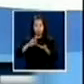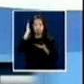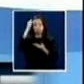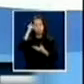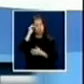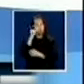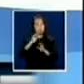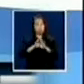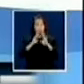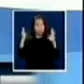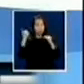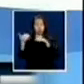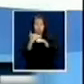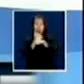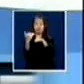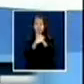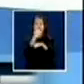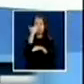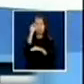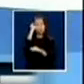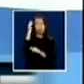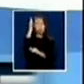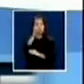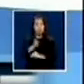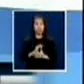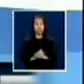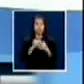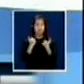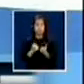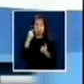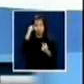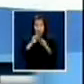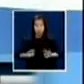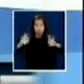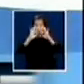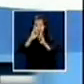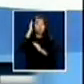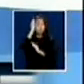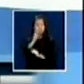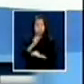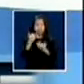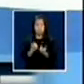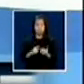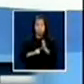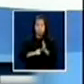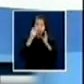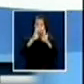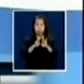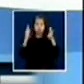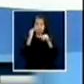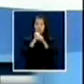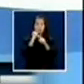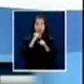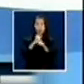และในการเปิดทำการต่างๆในวันพรุ่งนี้นะครับโดยเฉพาะอย่างยิ่งในวันพรุ่งนี้นั้นก็จะเป็นวันที่มีการเปิดการทำการในเรื่องของราช